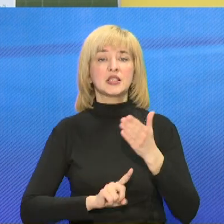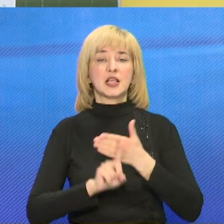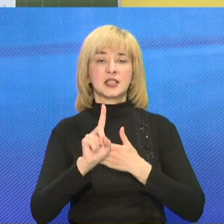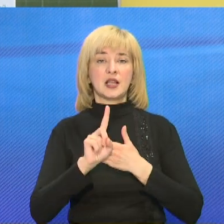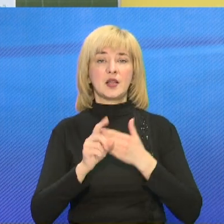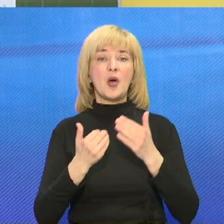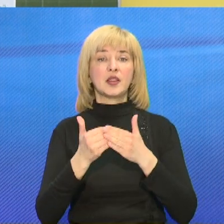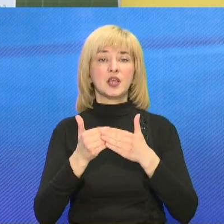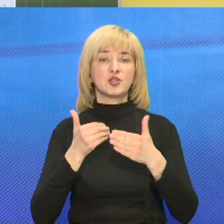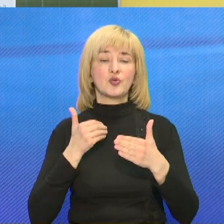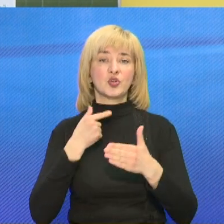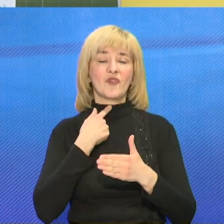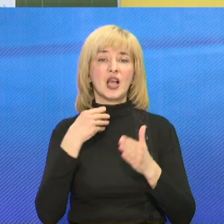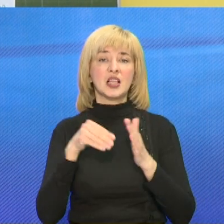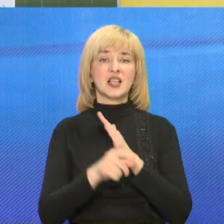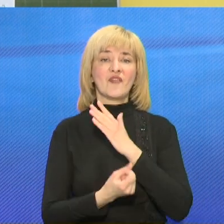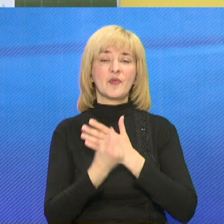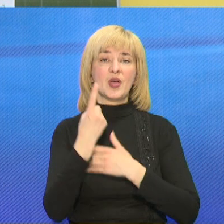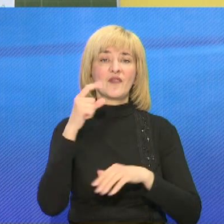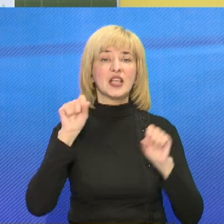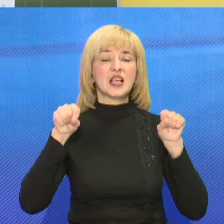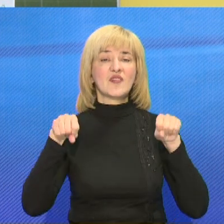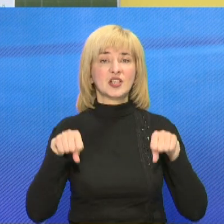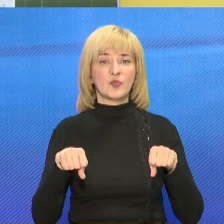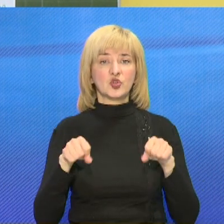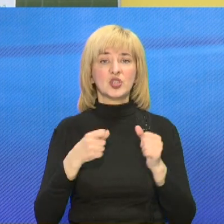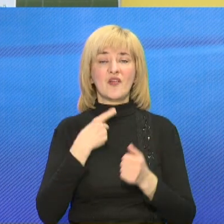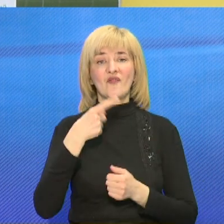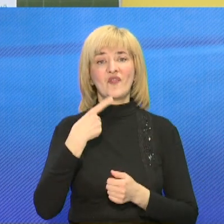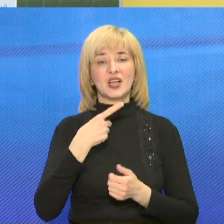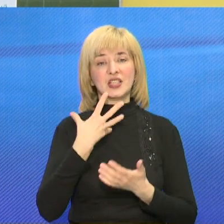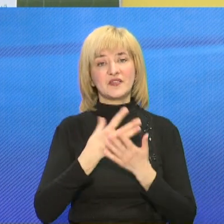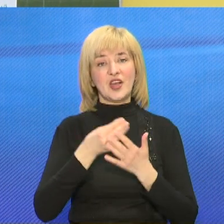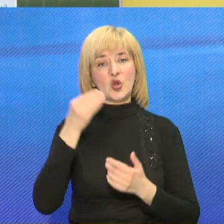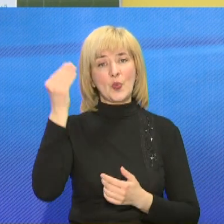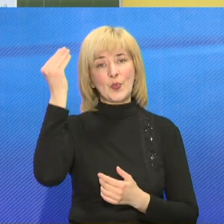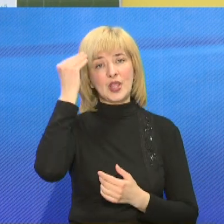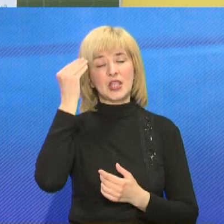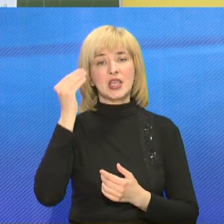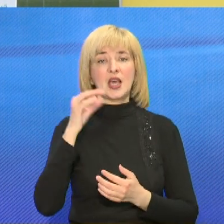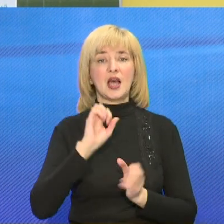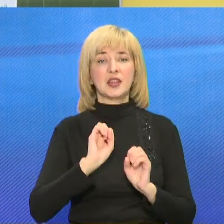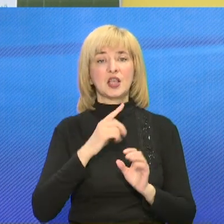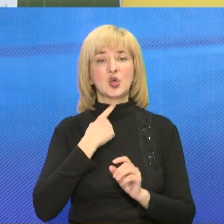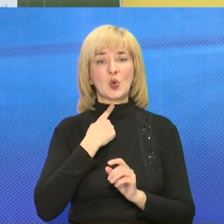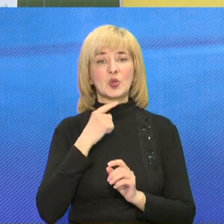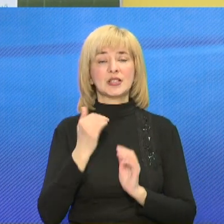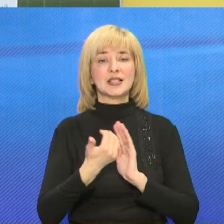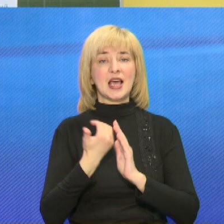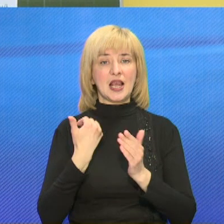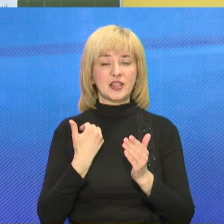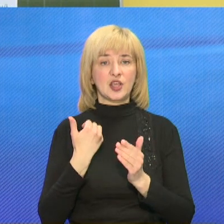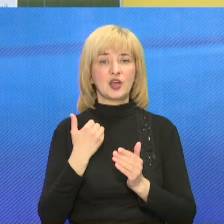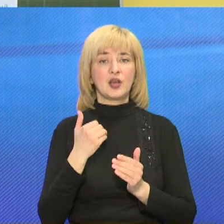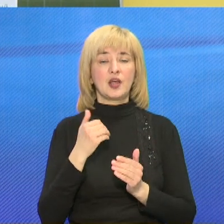голосования, в принципе, появляется возможность выразить свое мнение и отдать свой голос заранее. Дело в том,